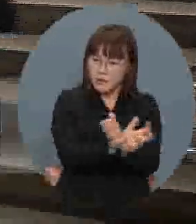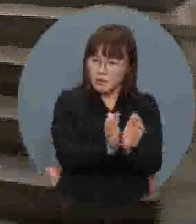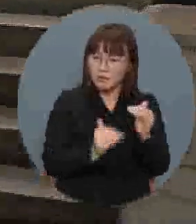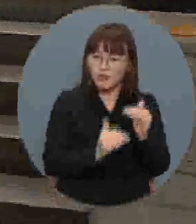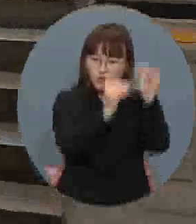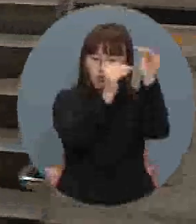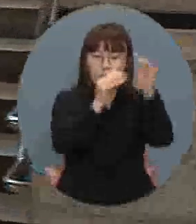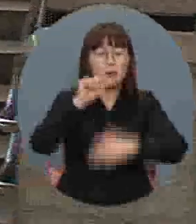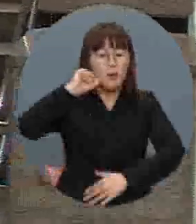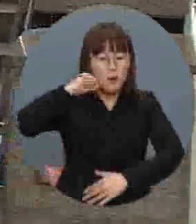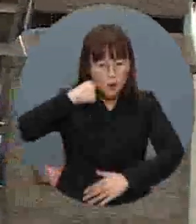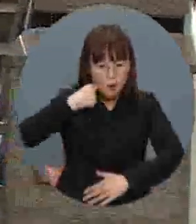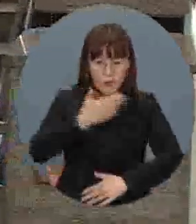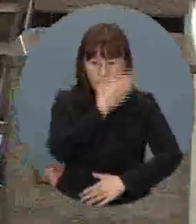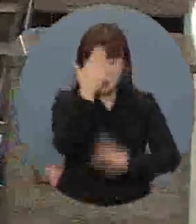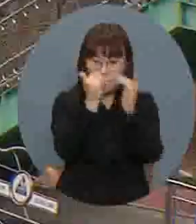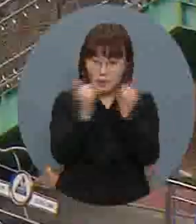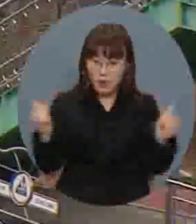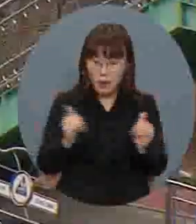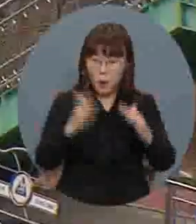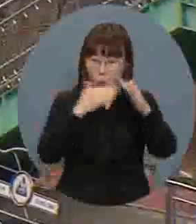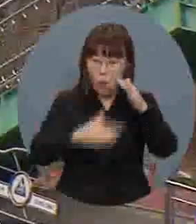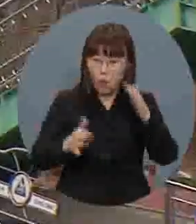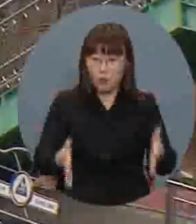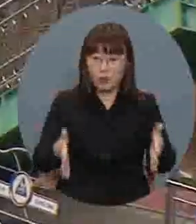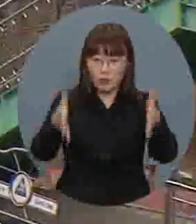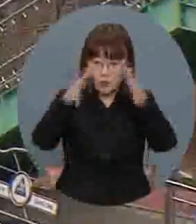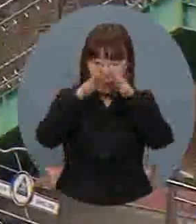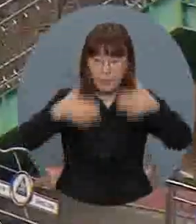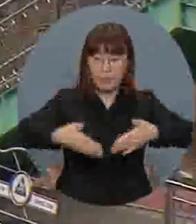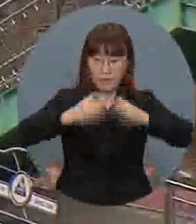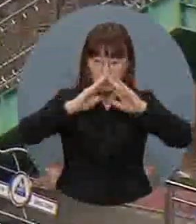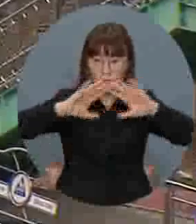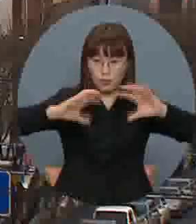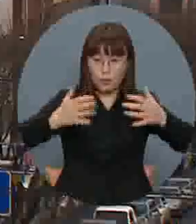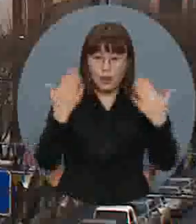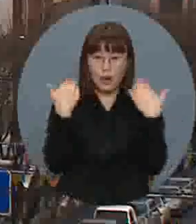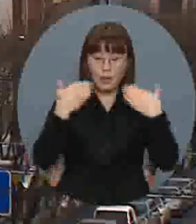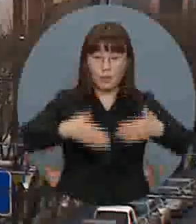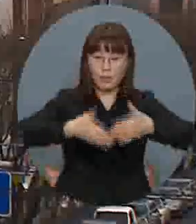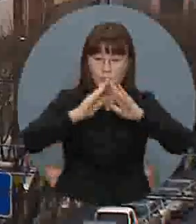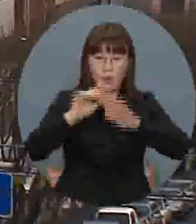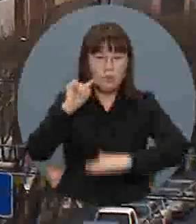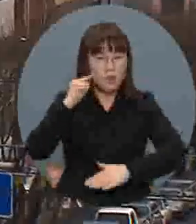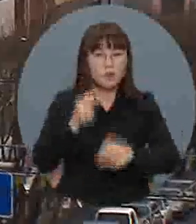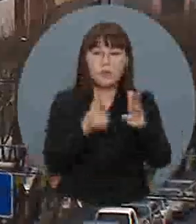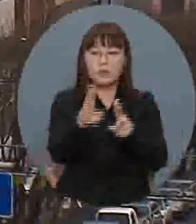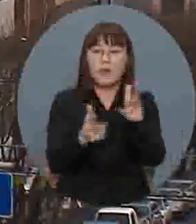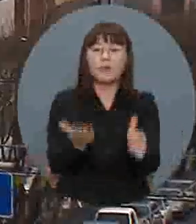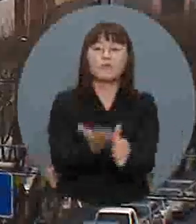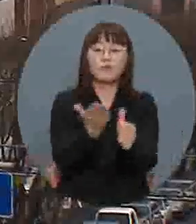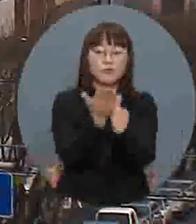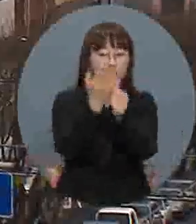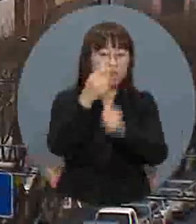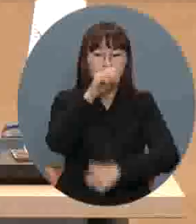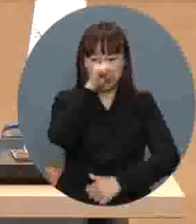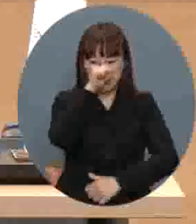일입니다. 청년용 공공주택 확대 공급과 국제학교 설립, 뷰티 산업 육성 등도